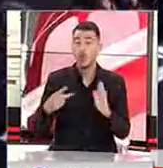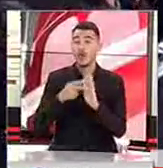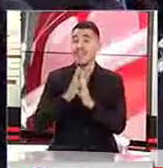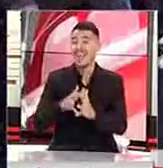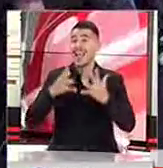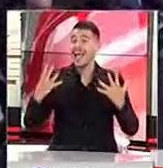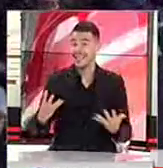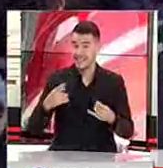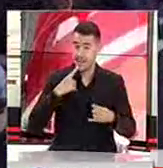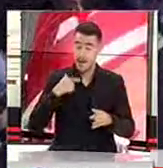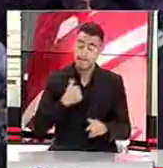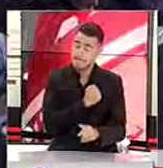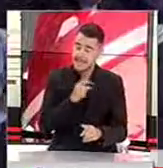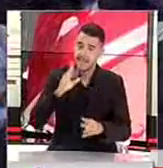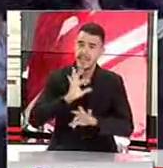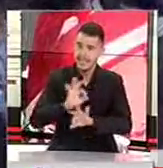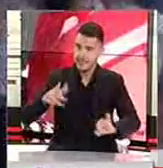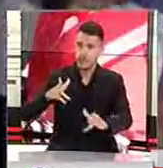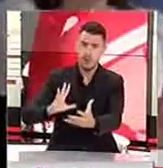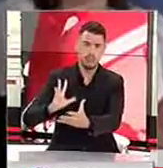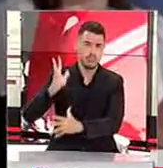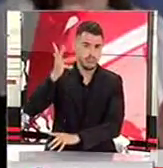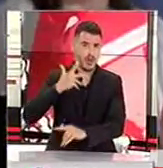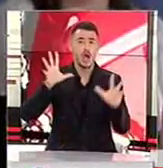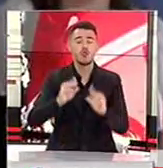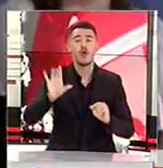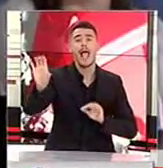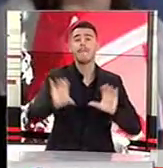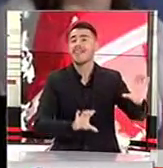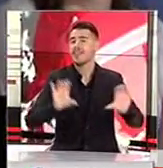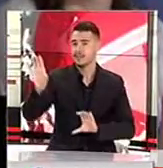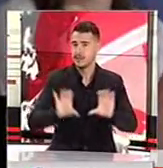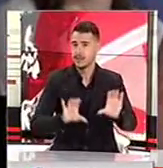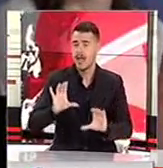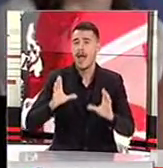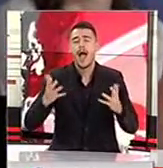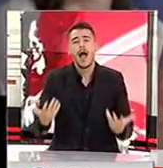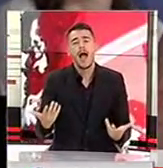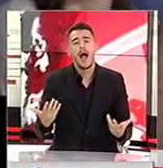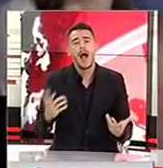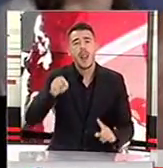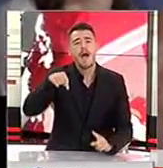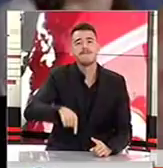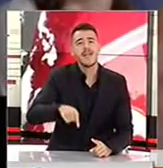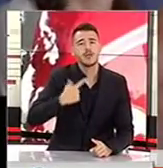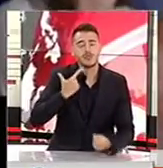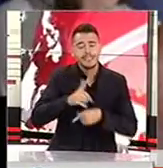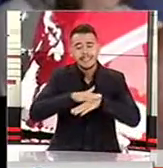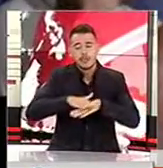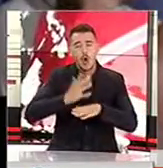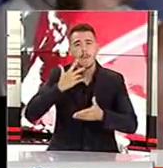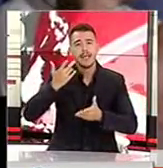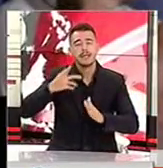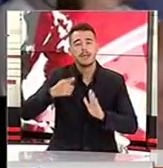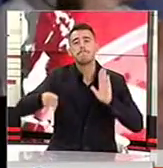περαιτέρω βελτίωση. Δεν προβληματίζει την κυβέρνηση όμως η μείωση που φαίνεται φέτος τουλάχιστον στο πρώτο και δεύτερο τρίμηνο? Και ένα άλλο